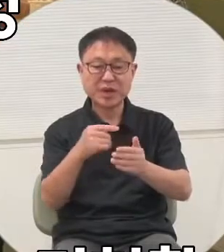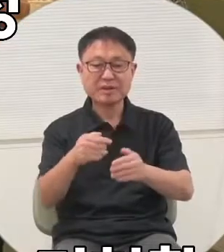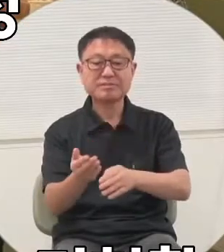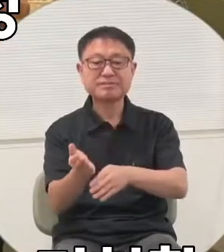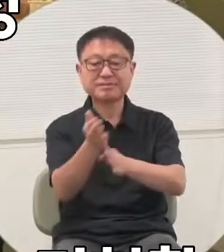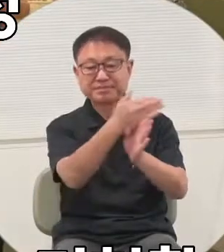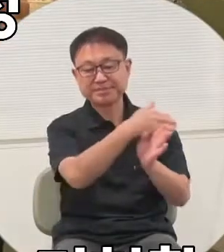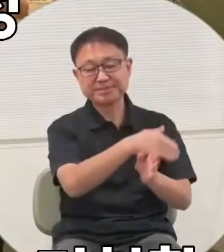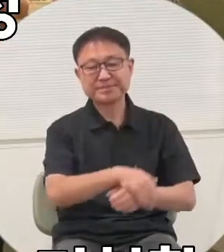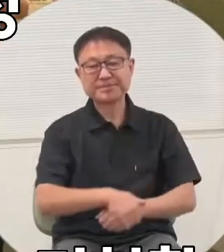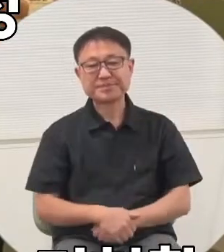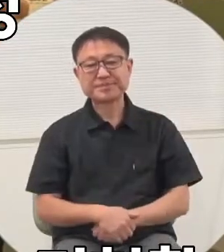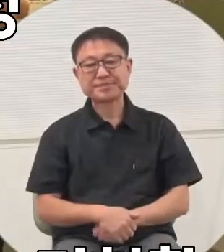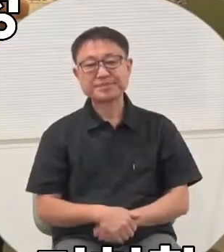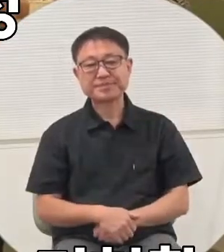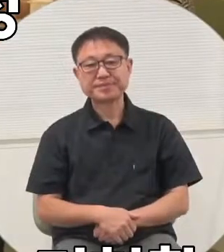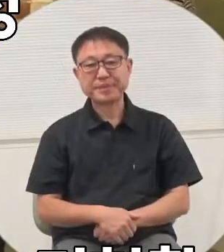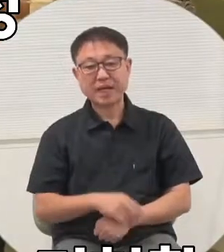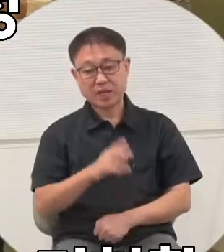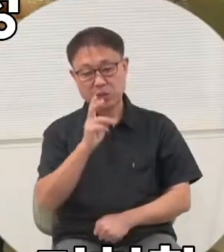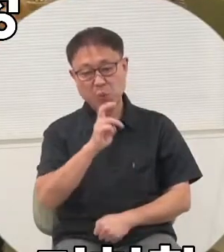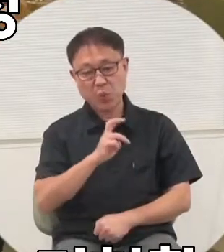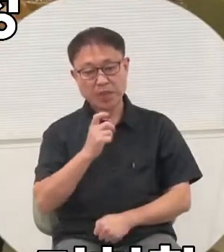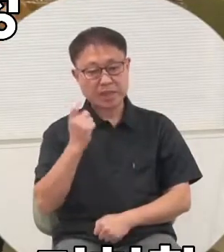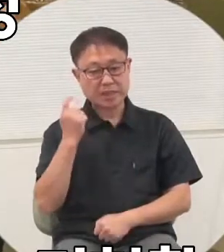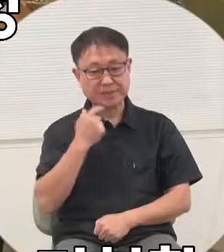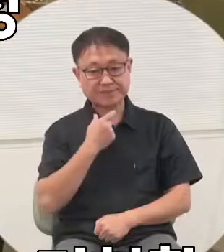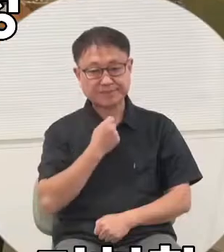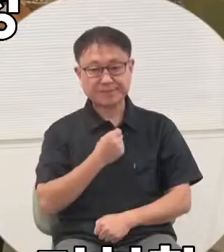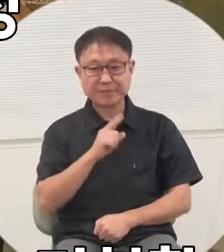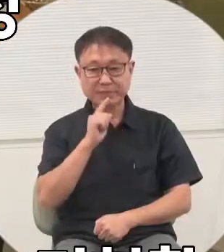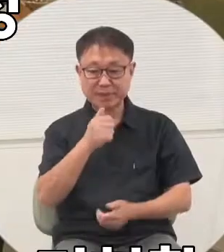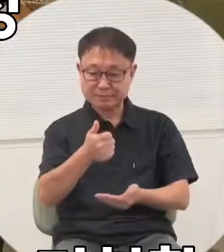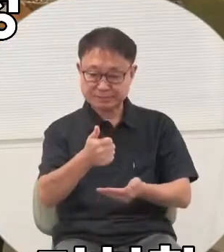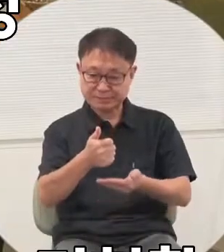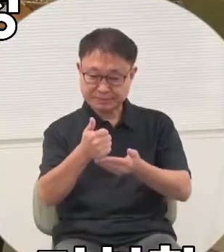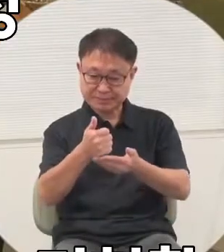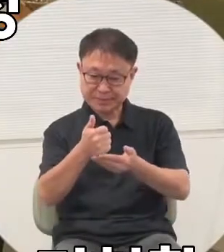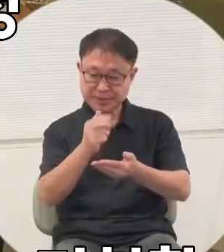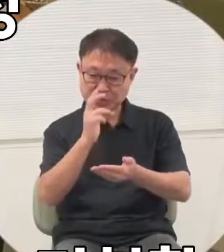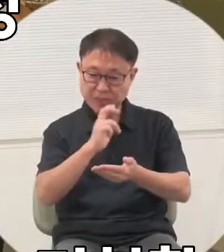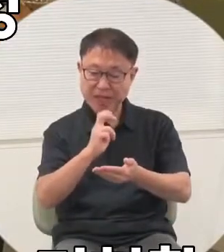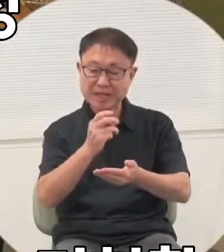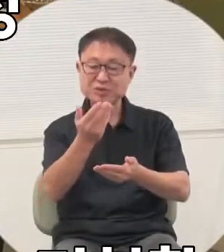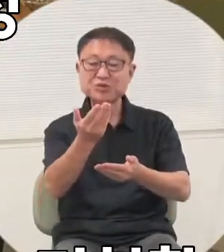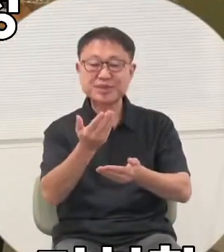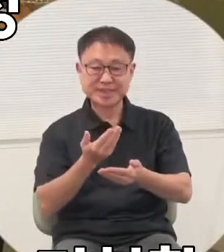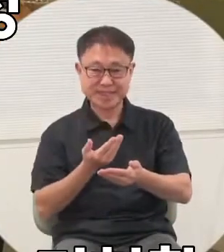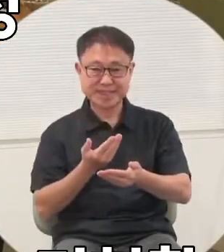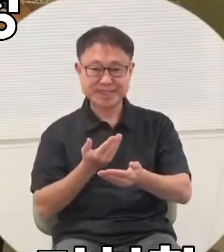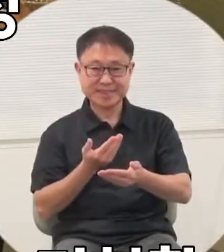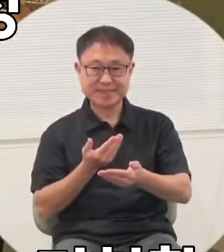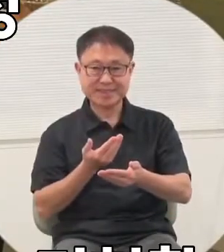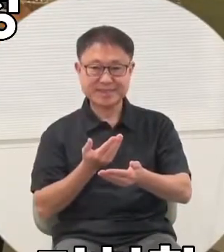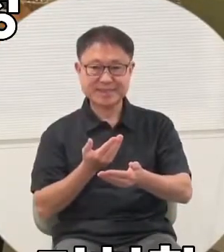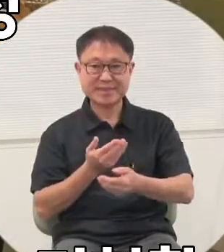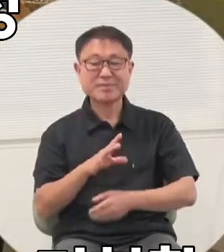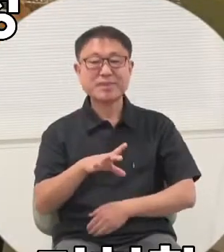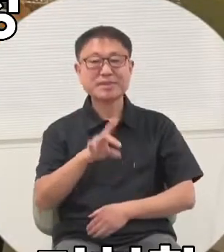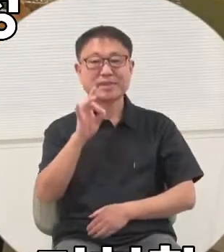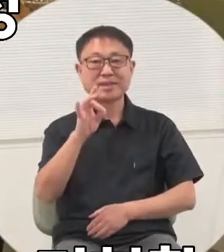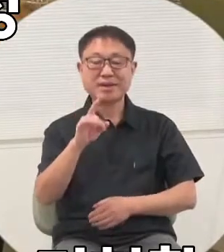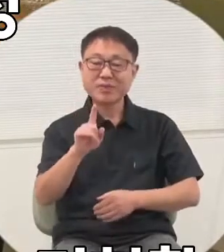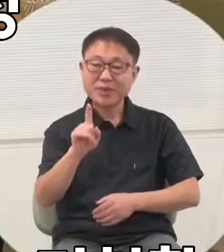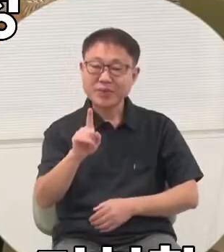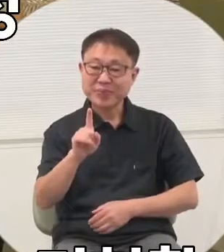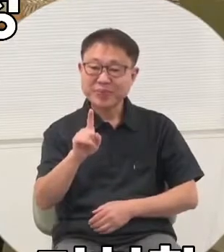넘어가면 좋겠습니다. 저희가 노래를 좀 듣고 오려고요. 그래서 네네. 신청곡을 두 분이 해주셨는데 먼저 어떤